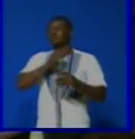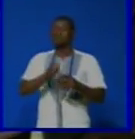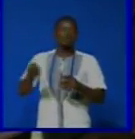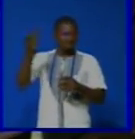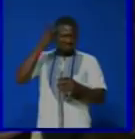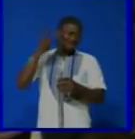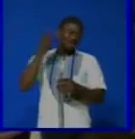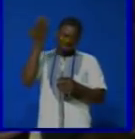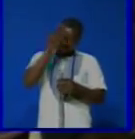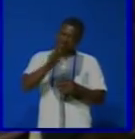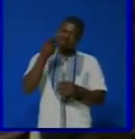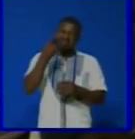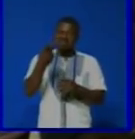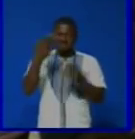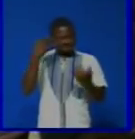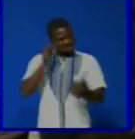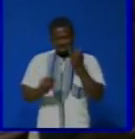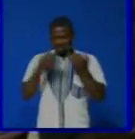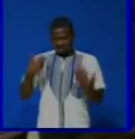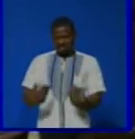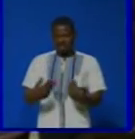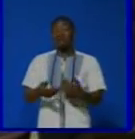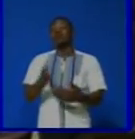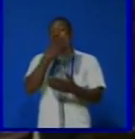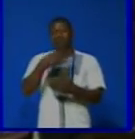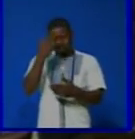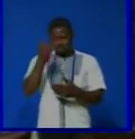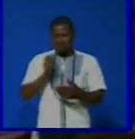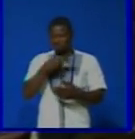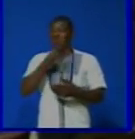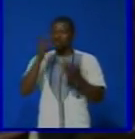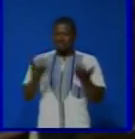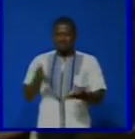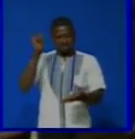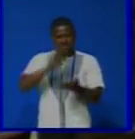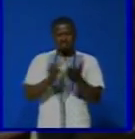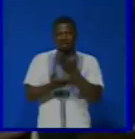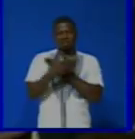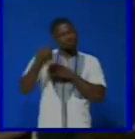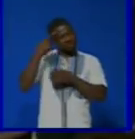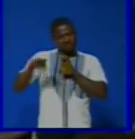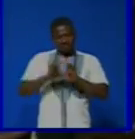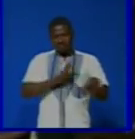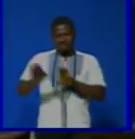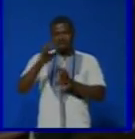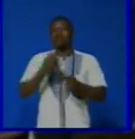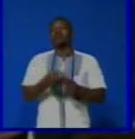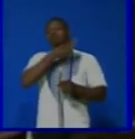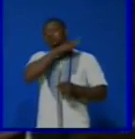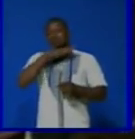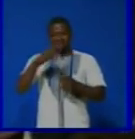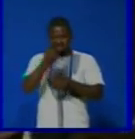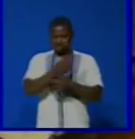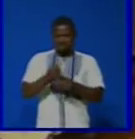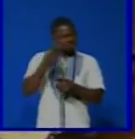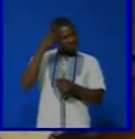maintenant, raison pour laquelle nous sommes là ce matin, pour faire ce sacrifice aux ancêtres, afin que ce feu-là soit loin de nous, de notre